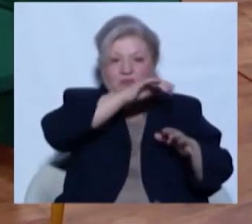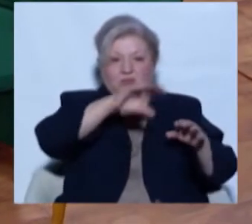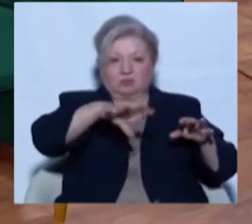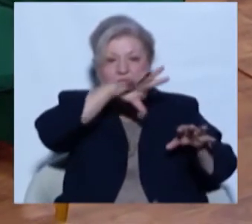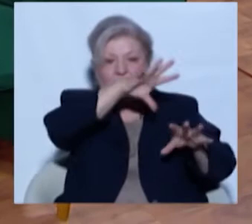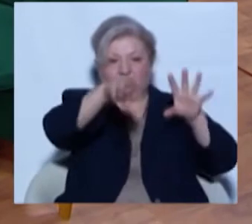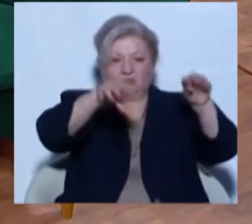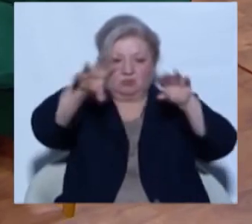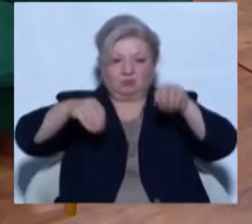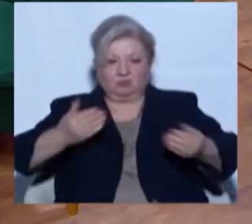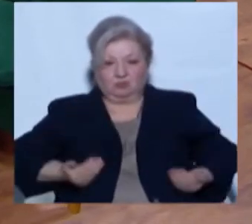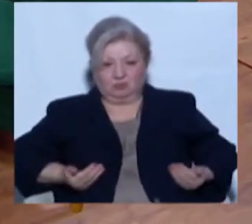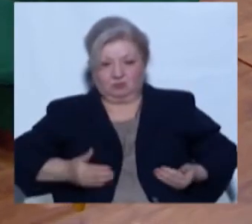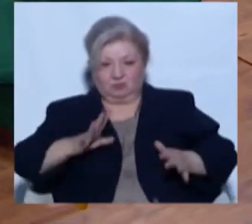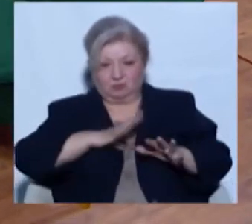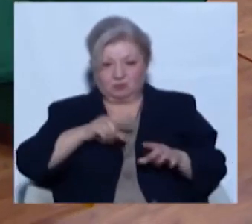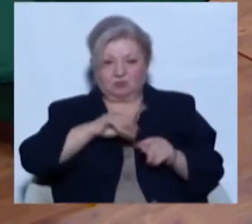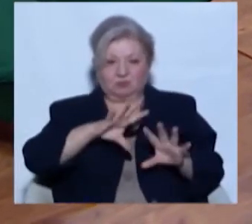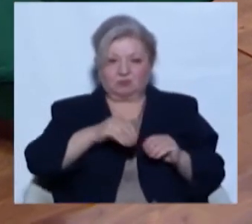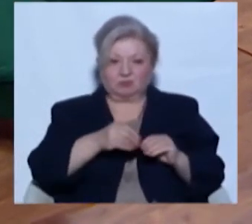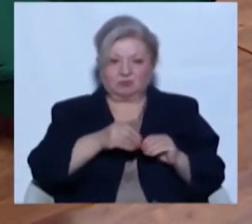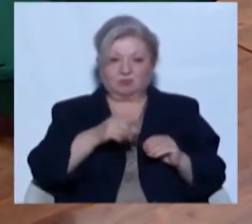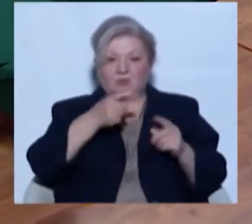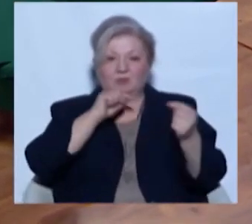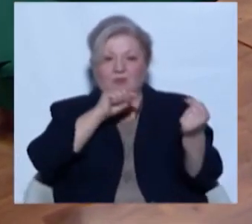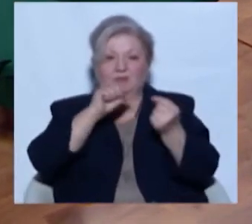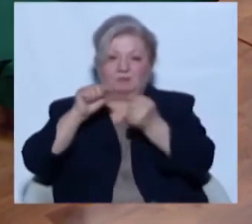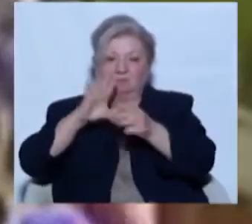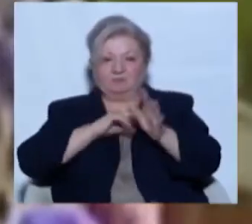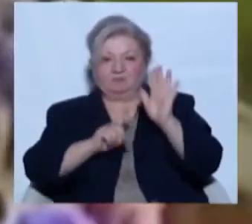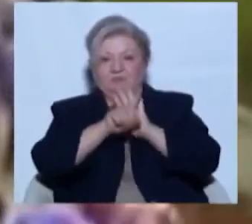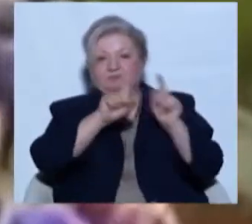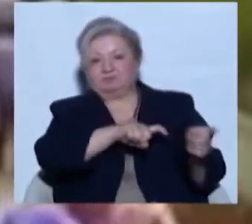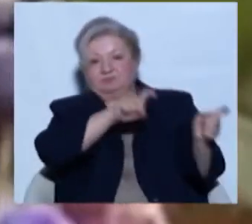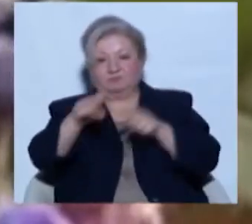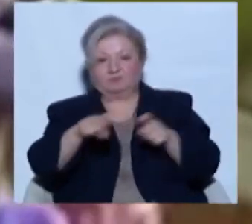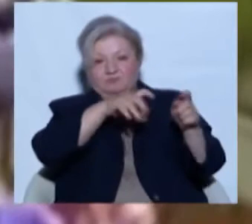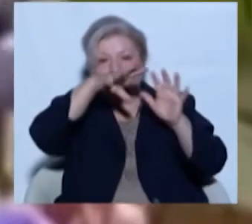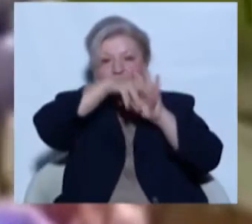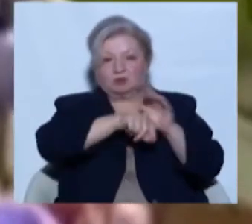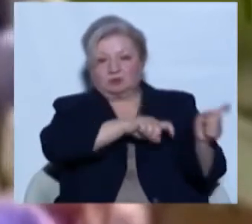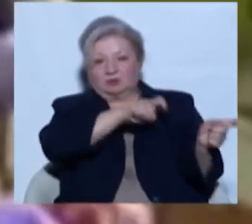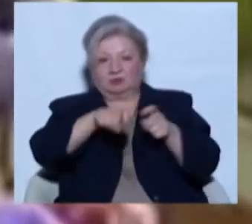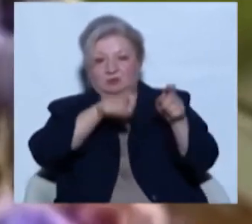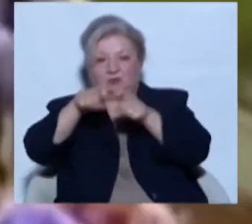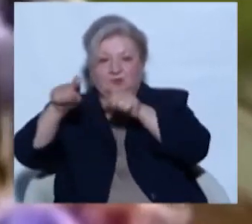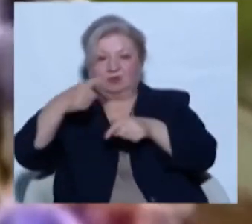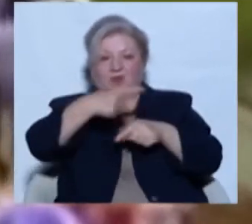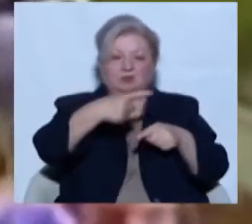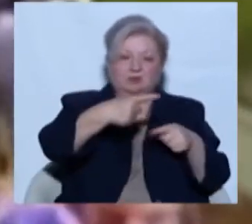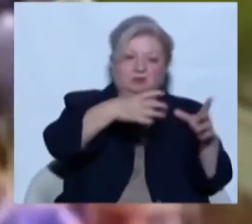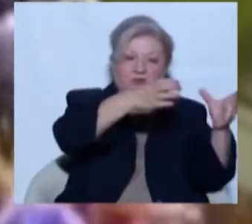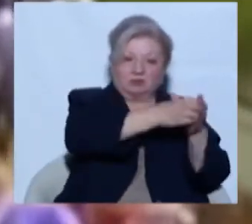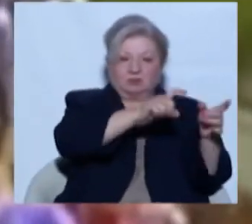ხშირად ეთნიკური წმენდის ხასიათს ღებულობდა და ტოტალური მიგრაციები იწყებოდა, ანუ შიდა გადაადგილებები ქვეყნის ერთი რეგიონიდან